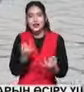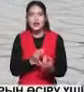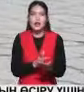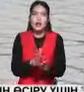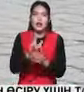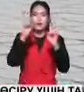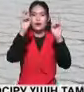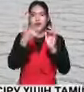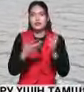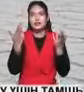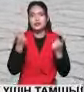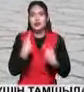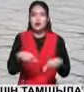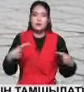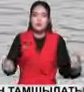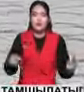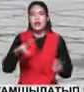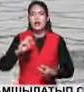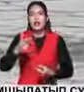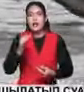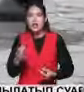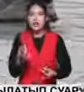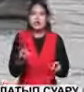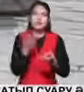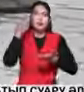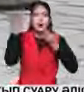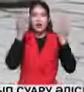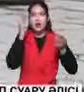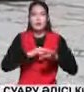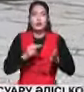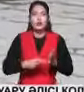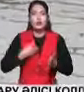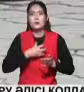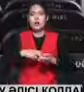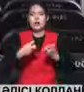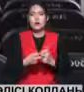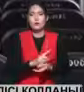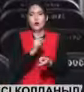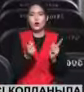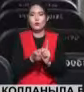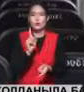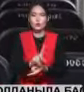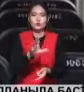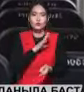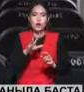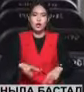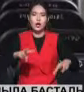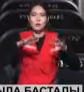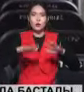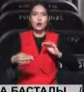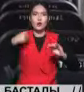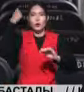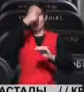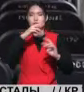тақырып емес. Басқа-басқа лагердегі іс-шараларды ұйымдастыру басты мәселеге айналуы тиіс. Министрлік биыл өткен жылдың